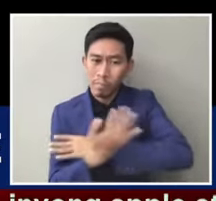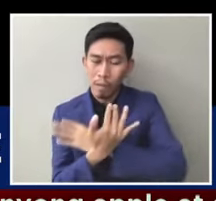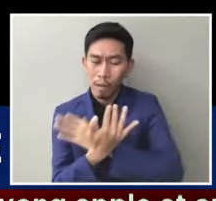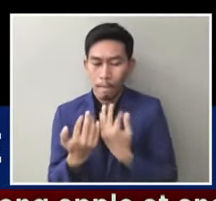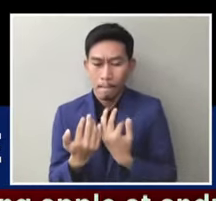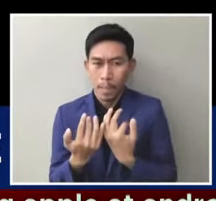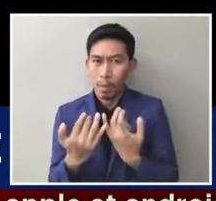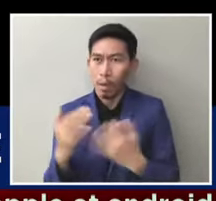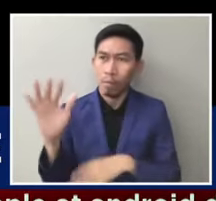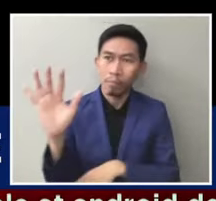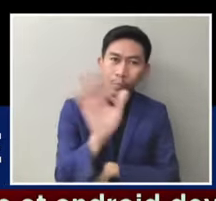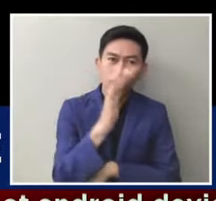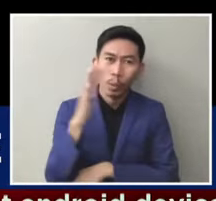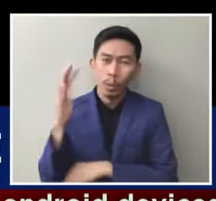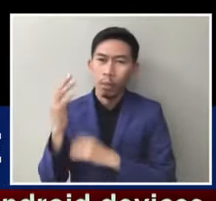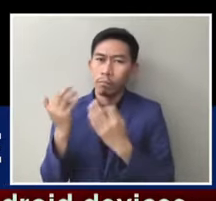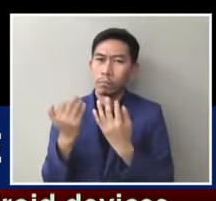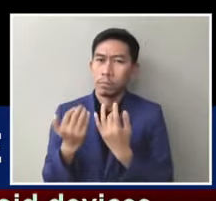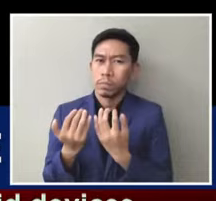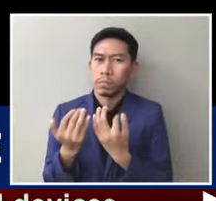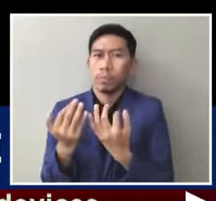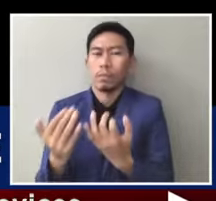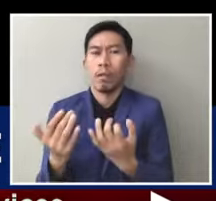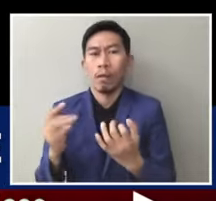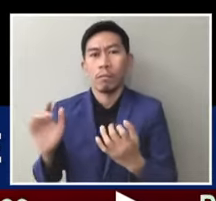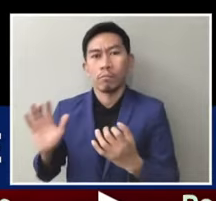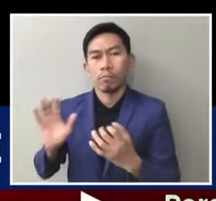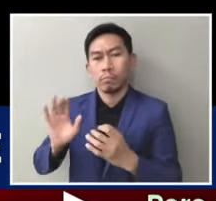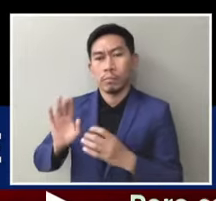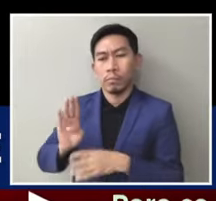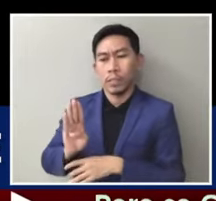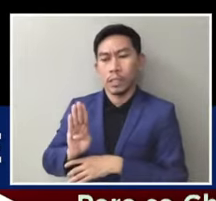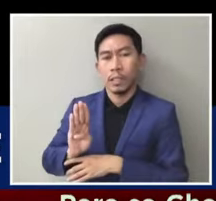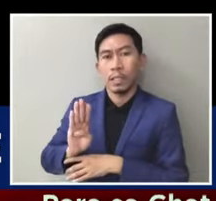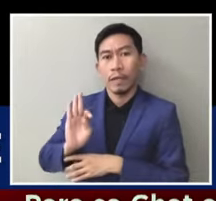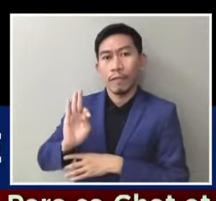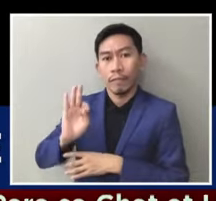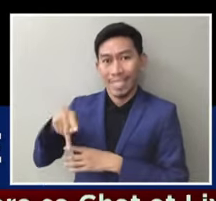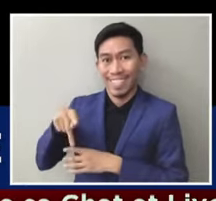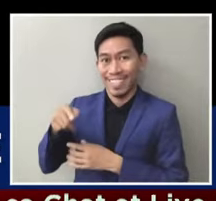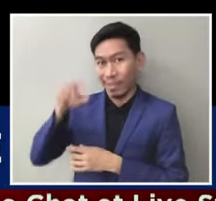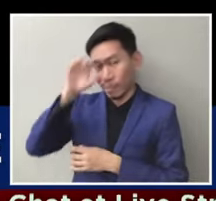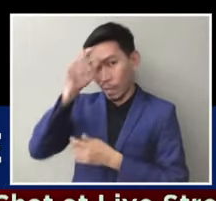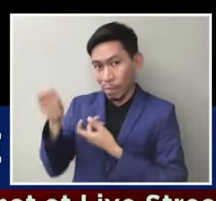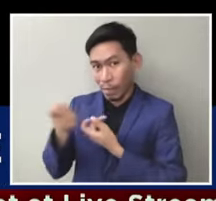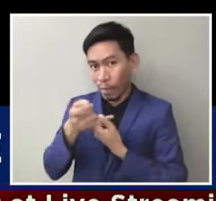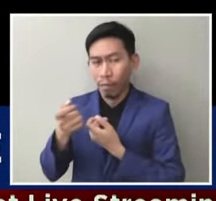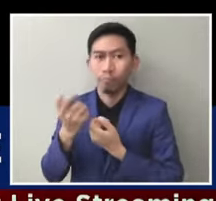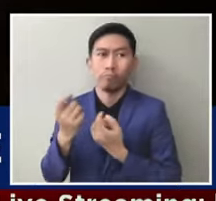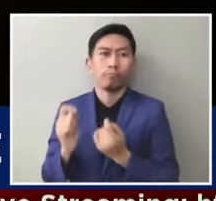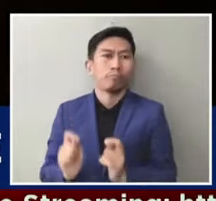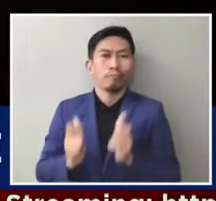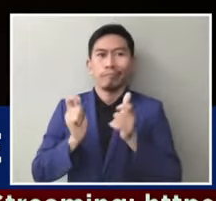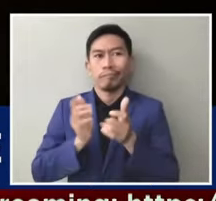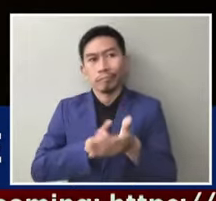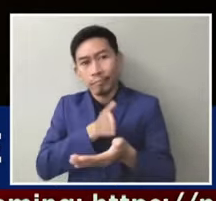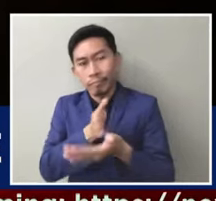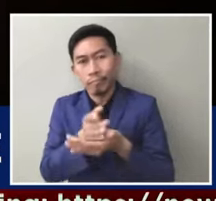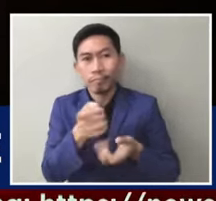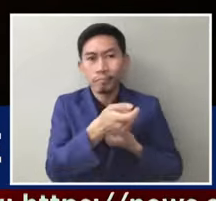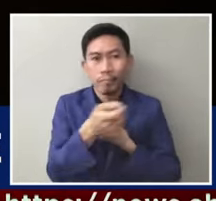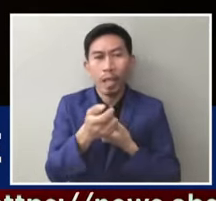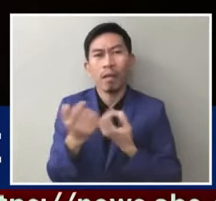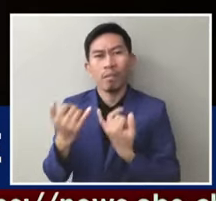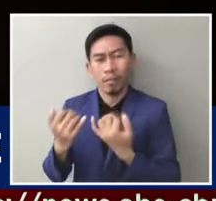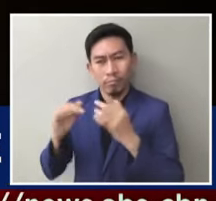apoy. Agad namang rumisponde ang Bureau of Fire Protection sa lugar. Iniimbisigahan pa ang sanhi ng dalawang insidente ng grass fire